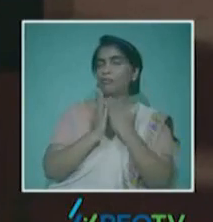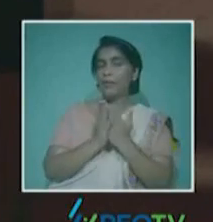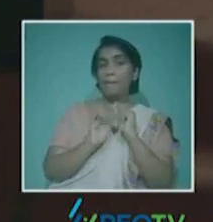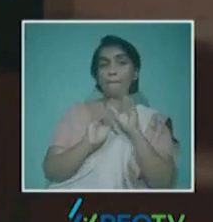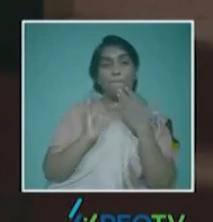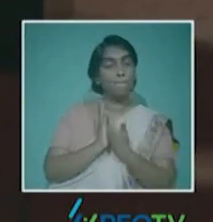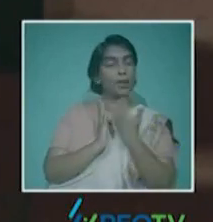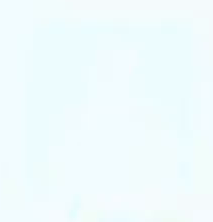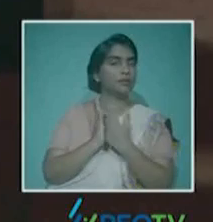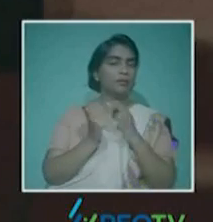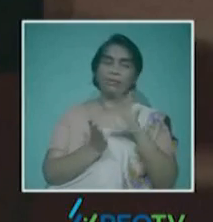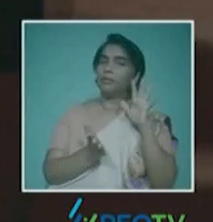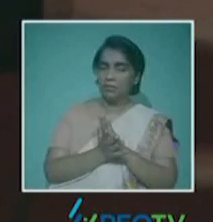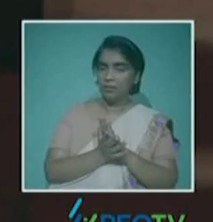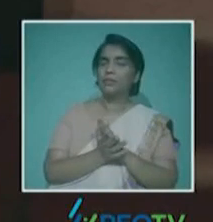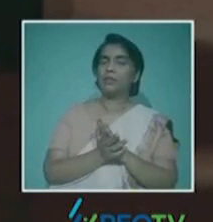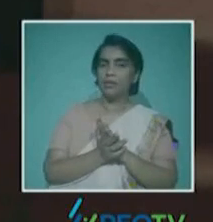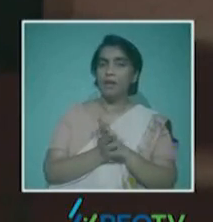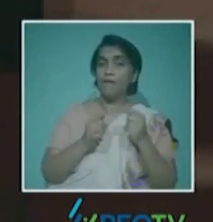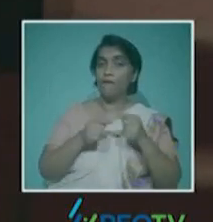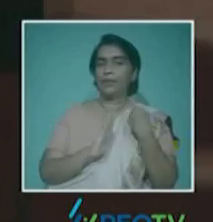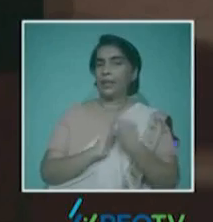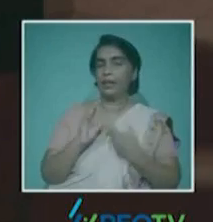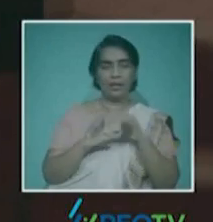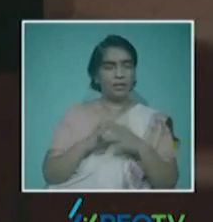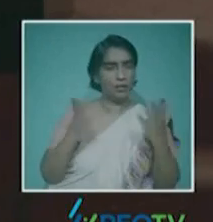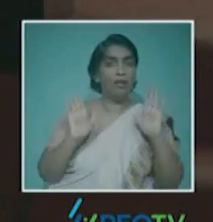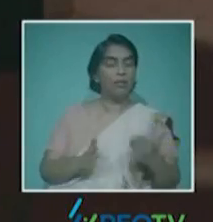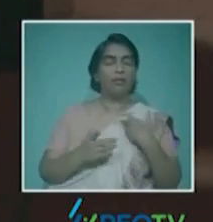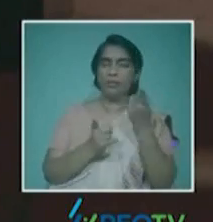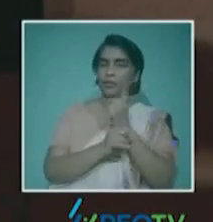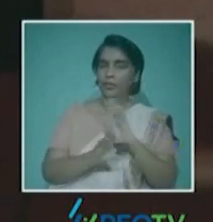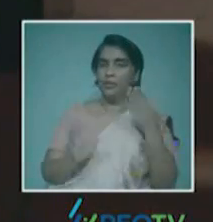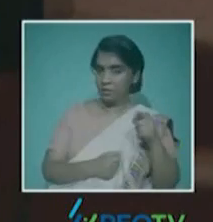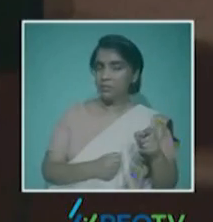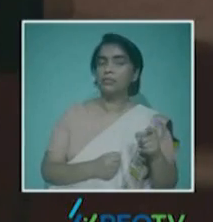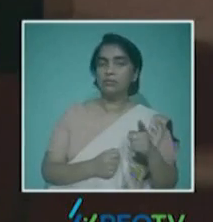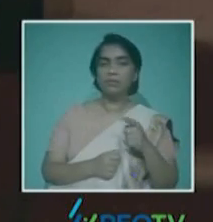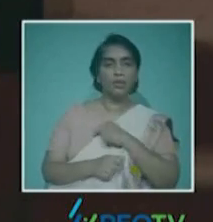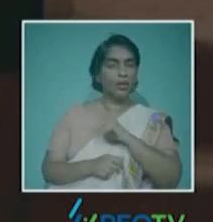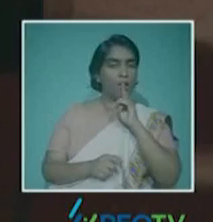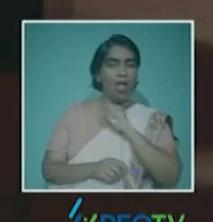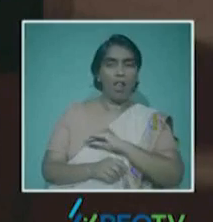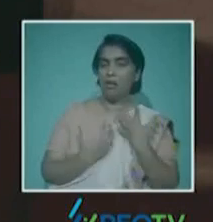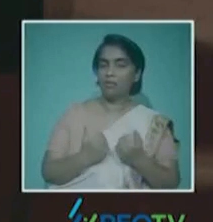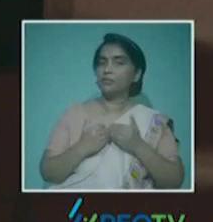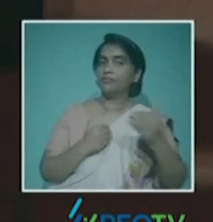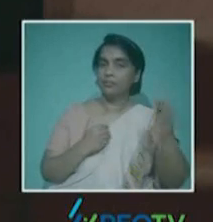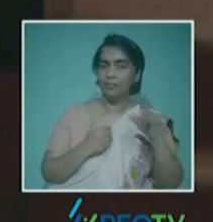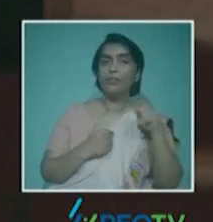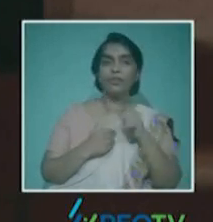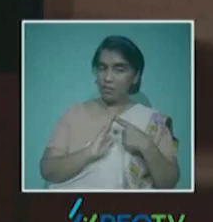ප්‍රතිපත්ති තීරකයින්ට විරුද්ධව අපිට නීතිමය ක්‍රියාමාර්ගයක් ගන්න බෑ. හැබැයි අපිට තියෙන එකම අවකාශය තමයි නොවුනද ලාභයේ පසුපස ගිහිල්ලා